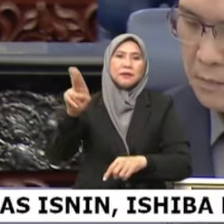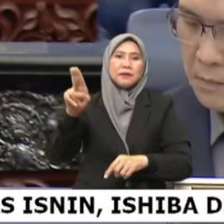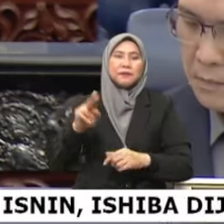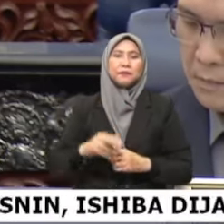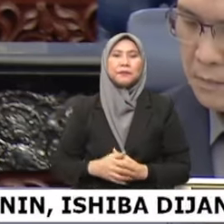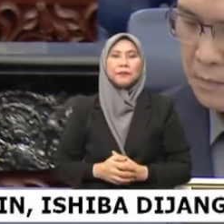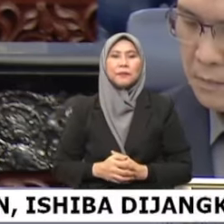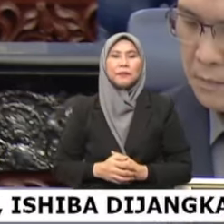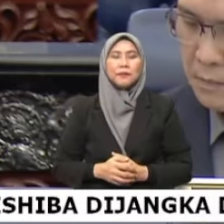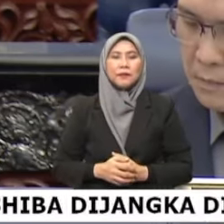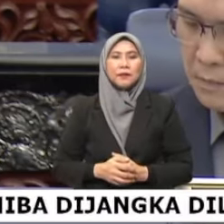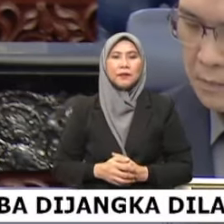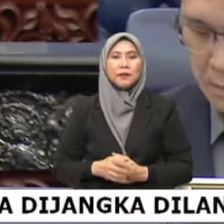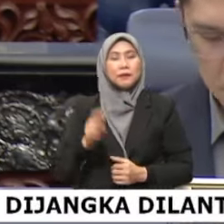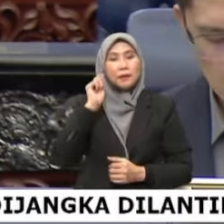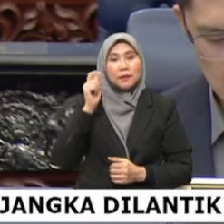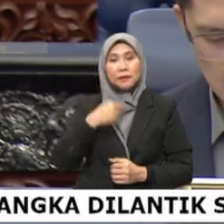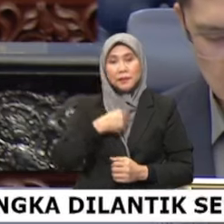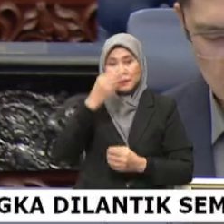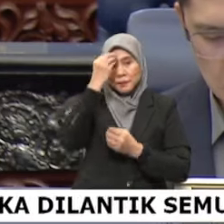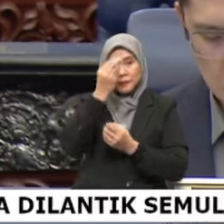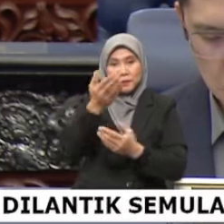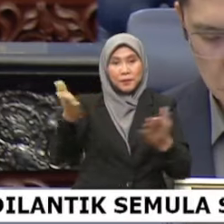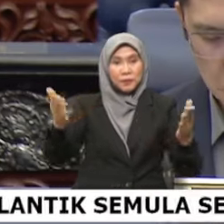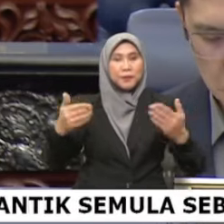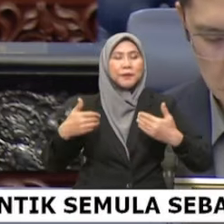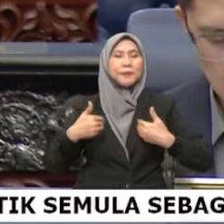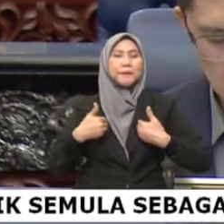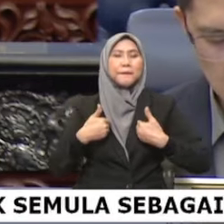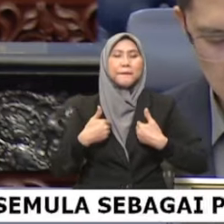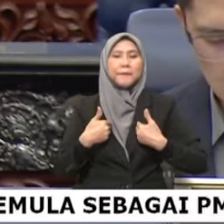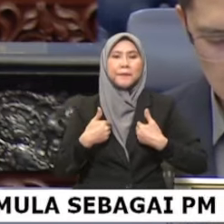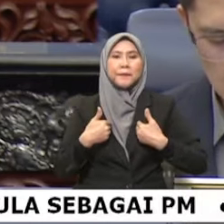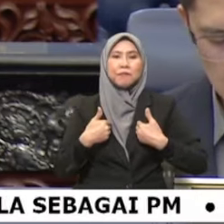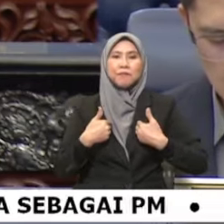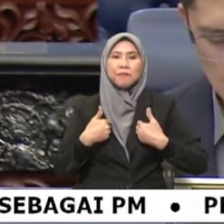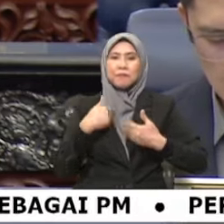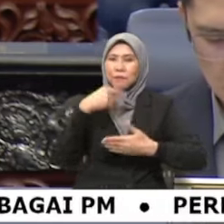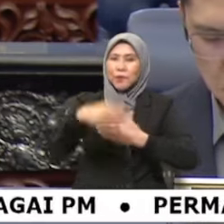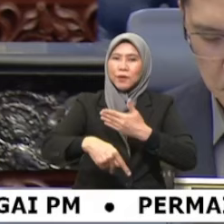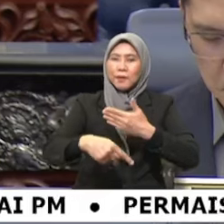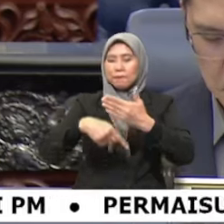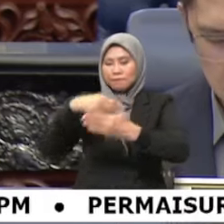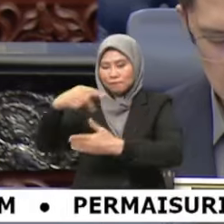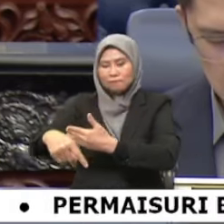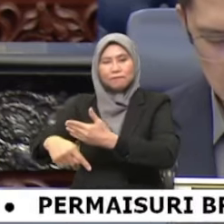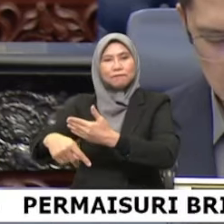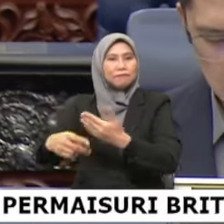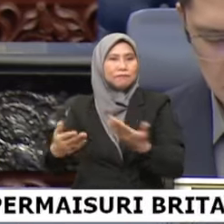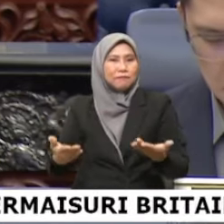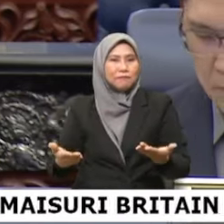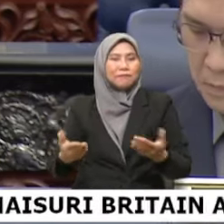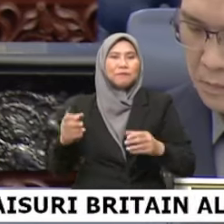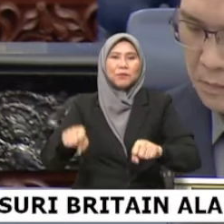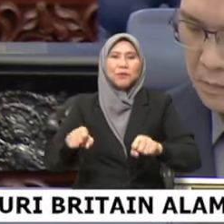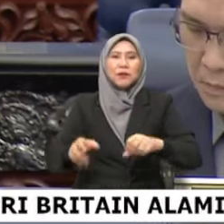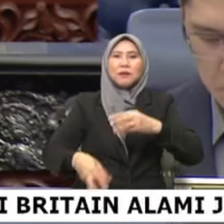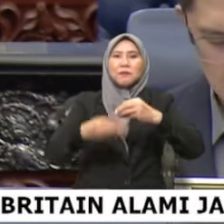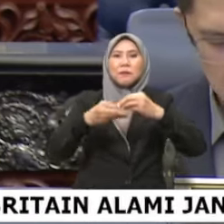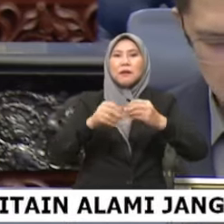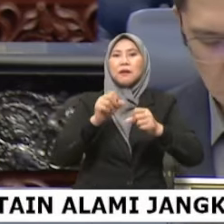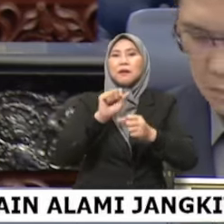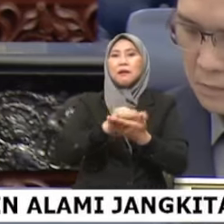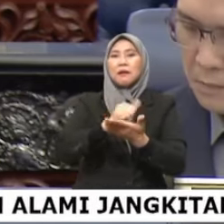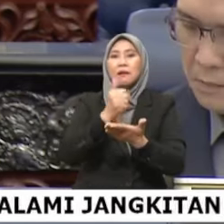yang saya maklumkan sebentar tadi bahawa ada beberapa inisiatif yang dijalankan ataupun dilaksanakan, di antaranya adalah penambahan juru audit